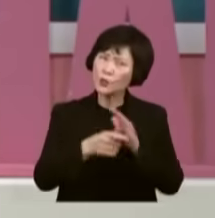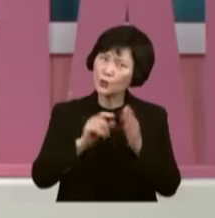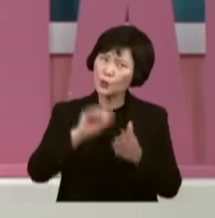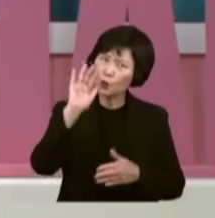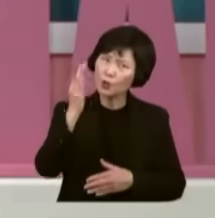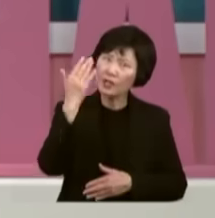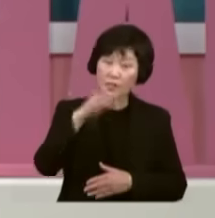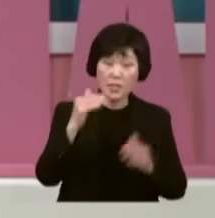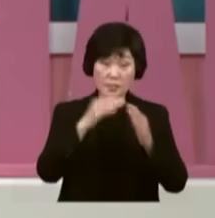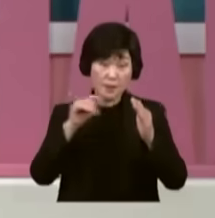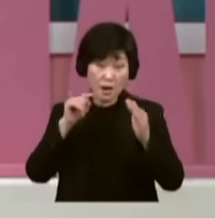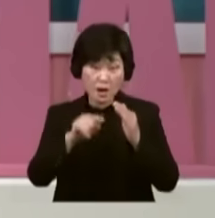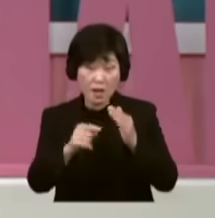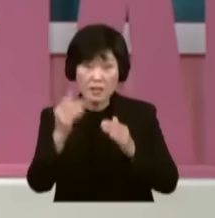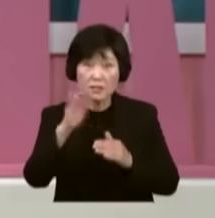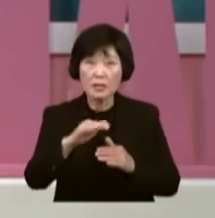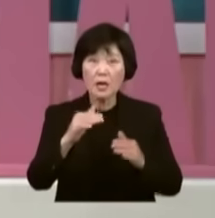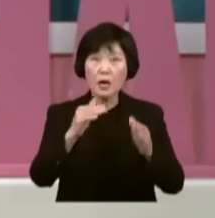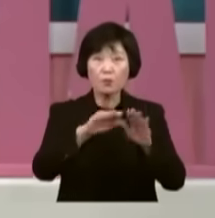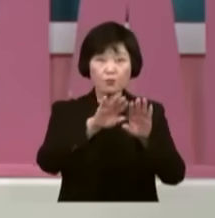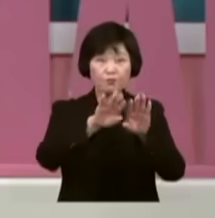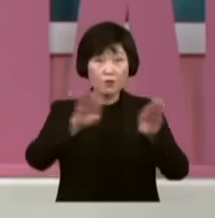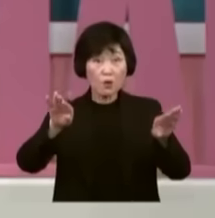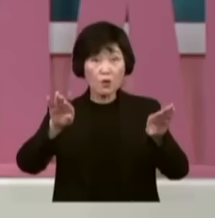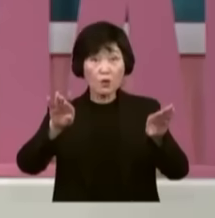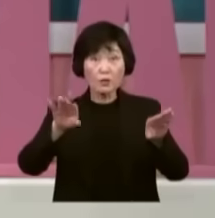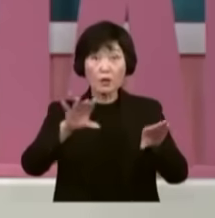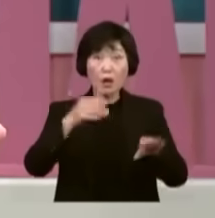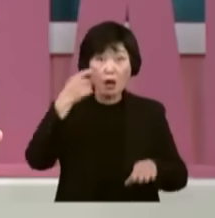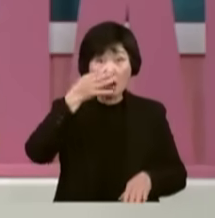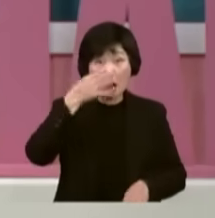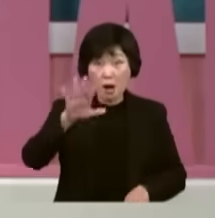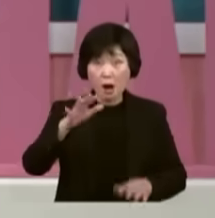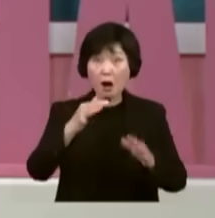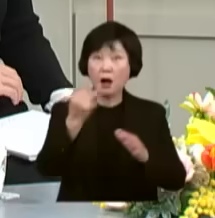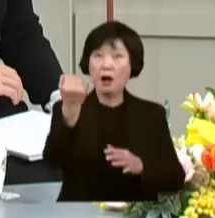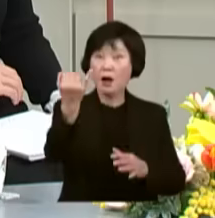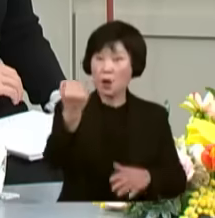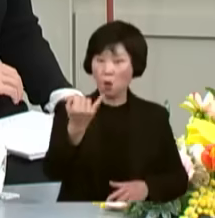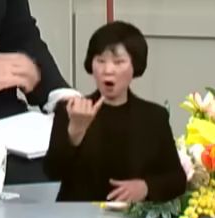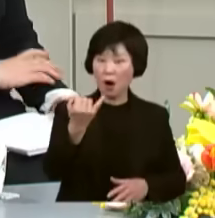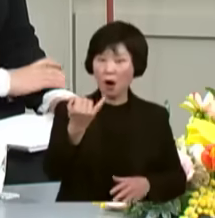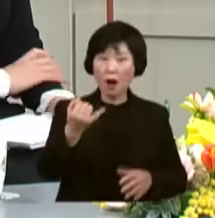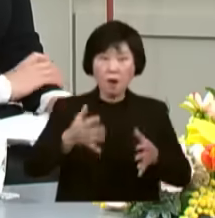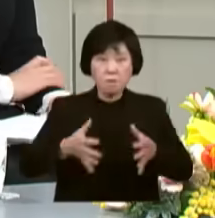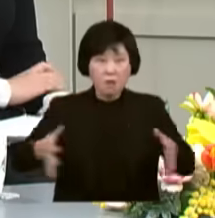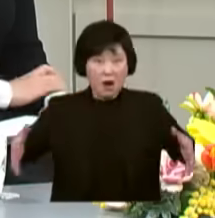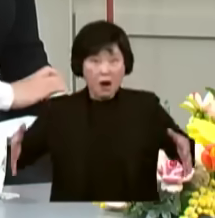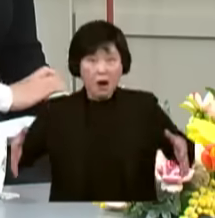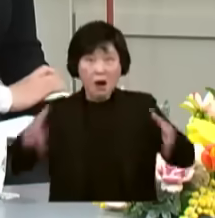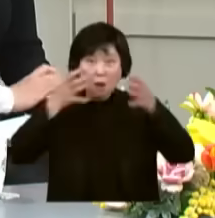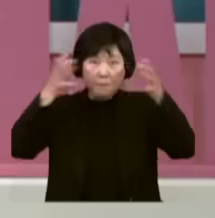열고 있는데 안에 있는 여자가 이렇게 나오는데 보니까 처음 보는 여자가 이런 여자가 나오는 거야. 살쪄서?